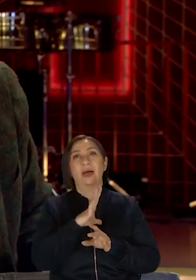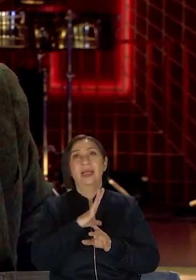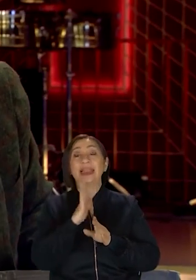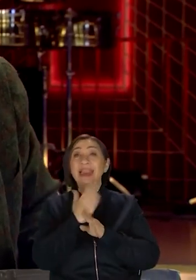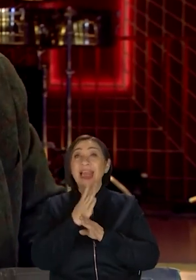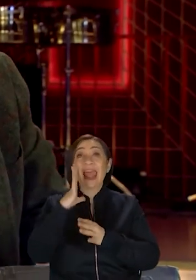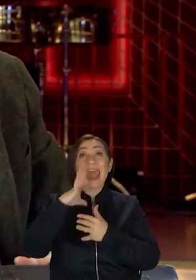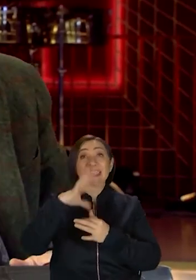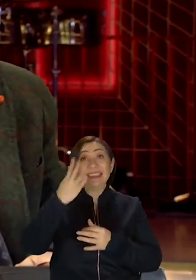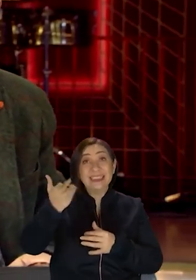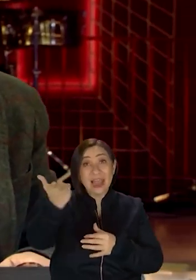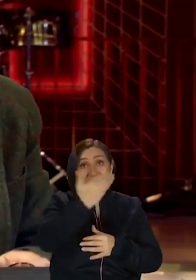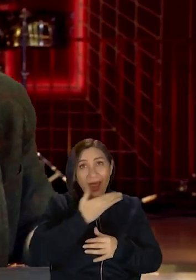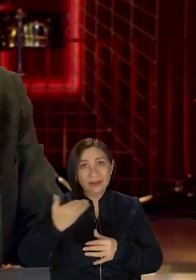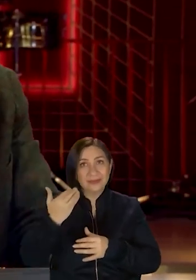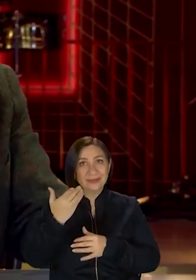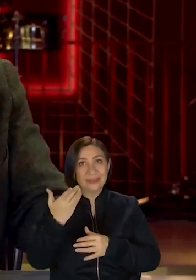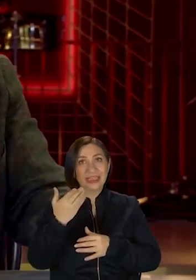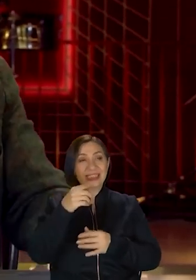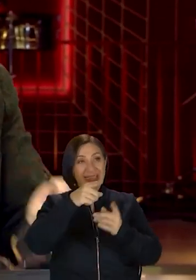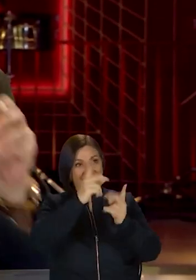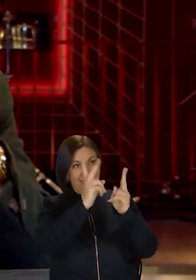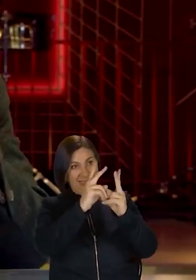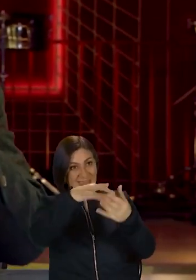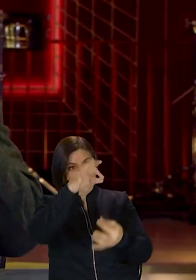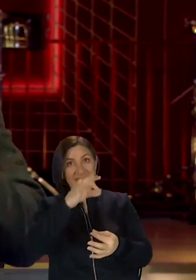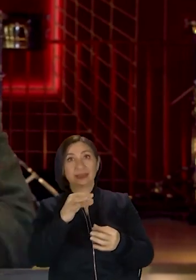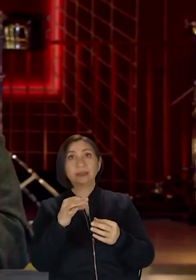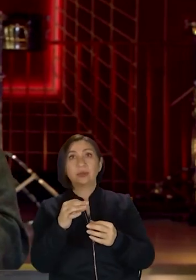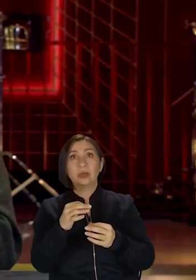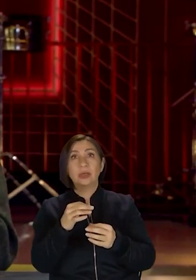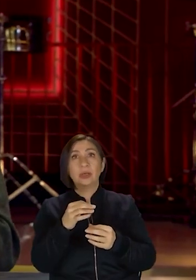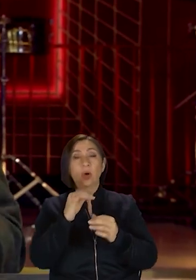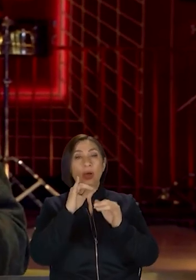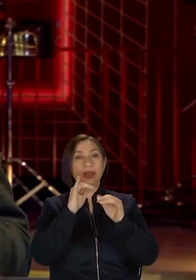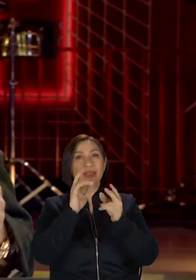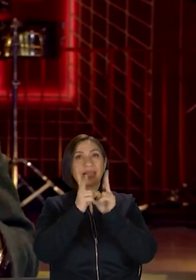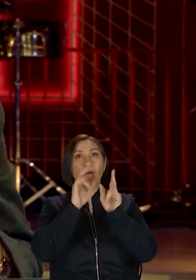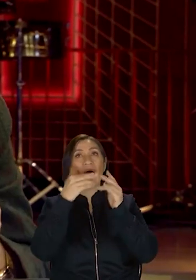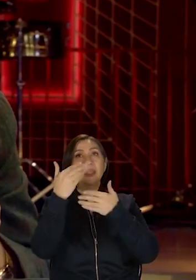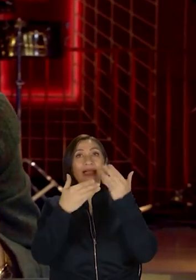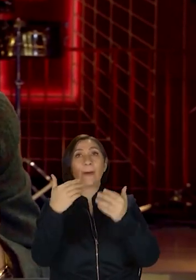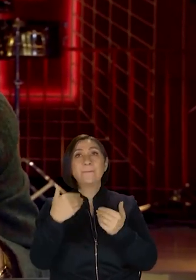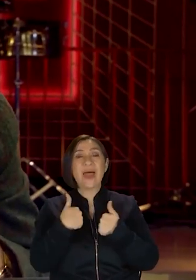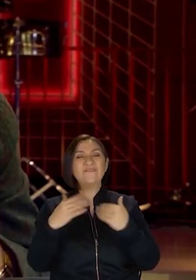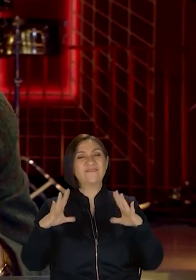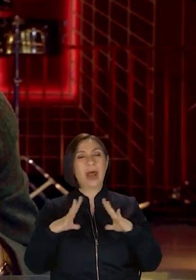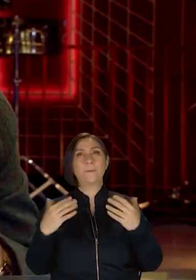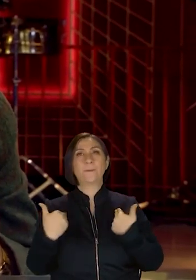Neden? Çünkü insanlar bir kere sizin işte oyunda anlattığınız şey... Ben